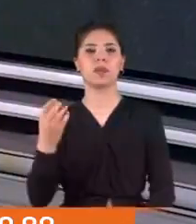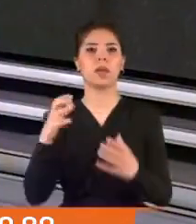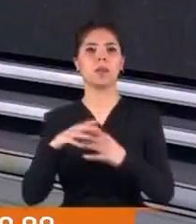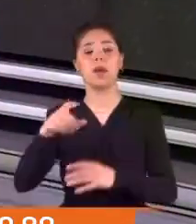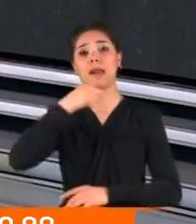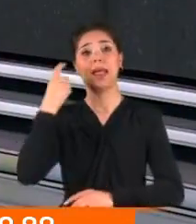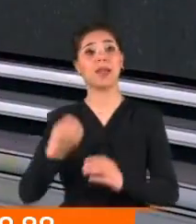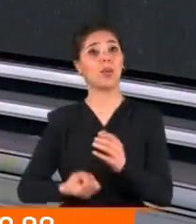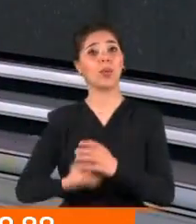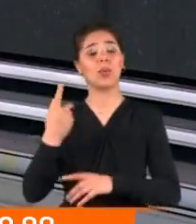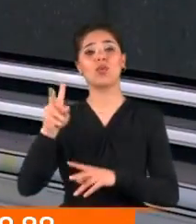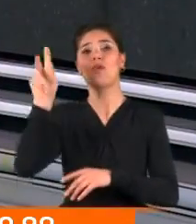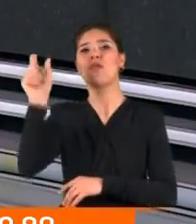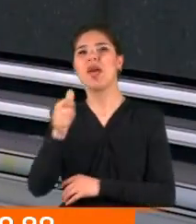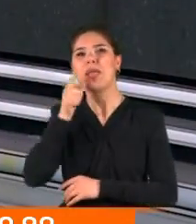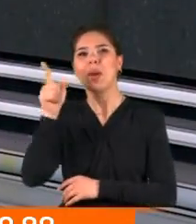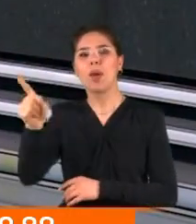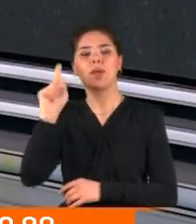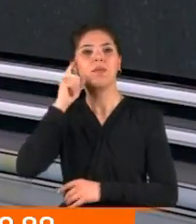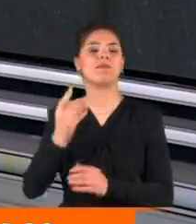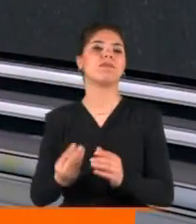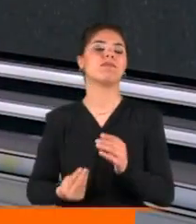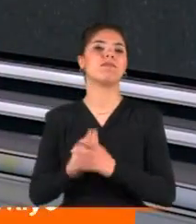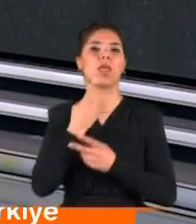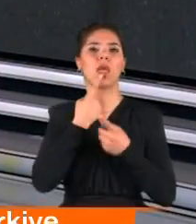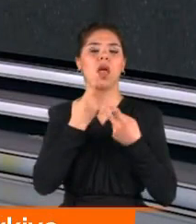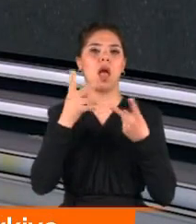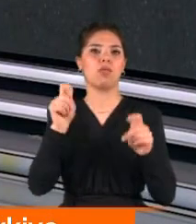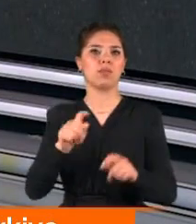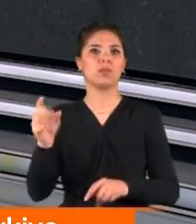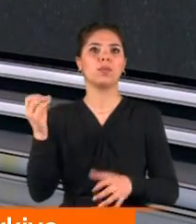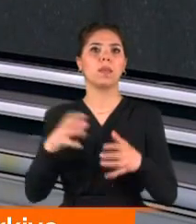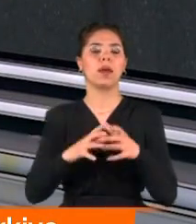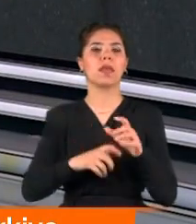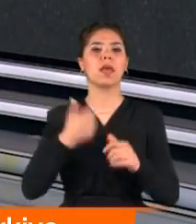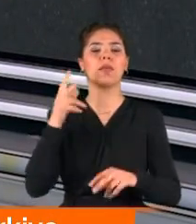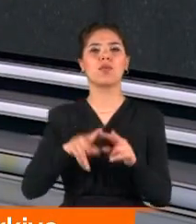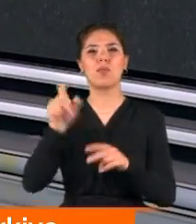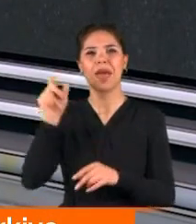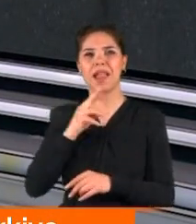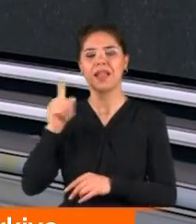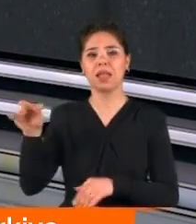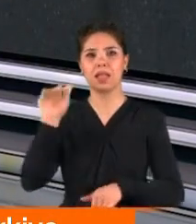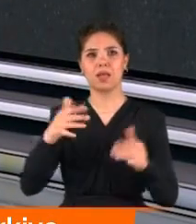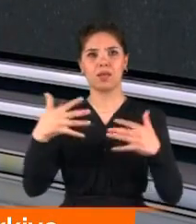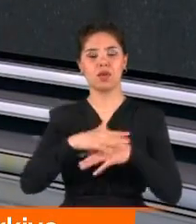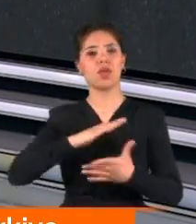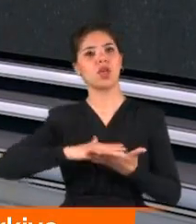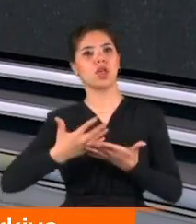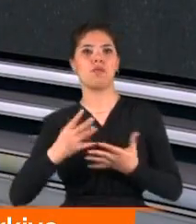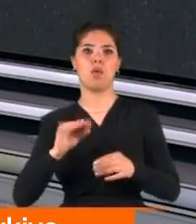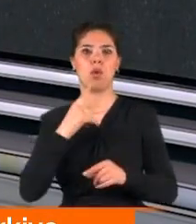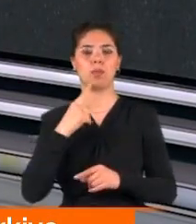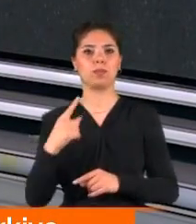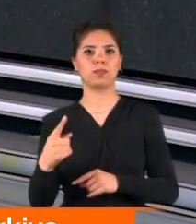İYİ Parti'nin eski kurucularından Vedat Yener çarpıcı bir iddia ortaya attı. İYİ Parti Genel Başkanı Meral Akşener'in seçim gecesi istifa edebileceğini